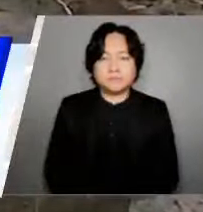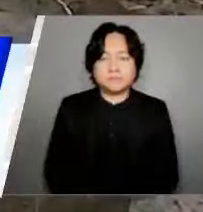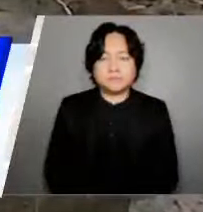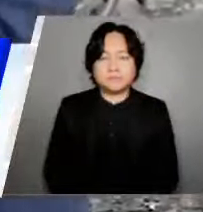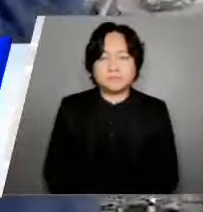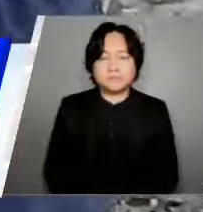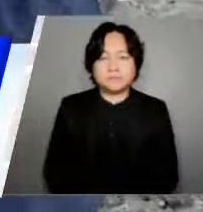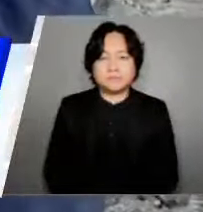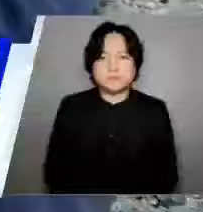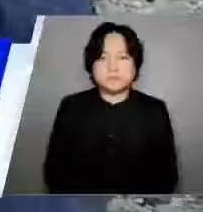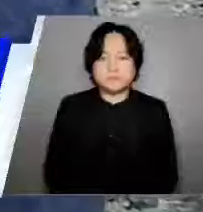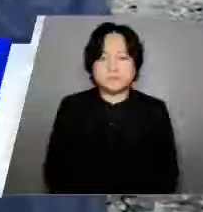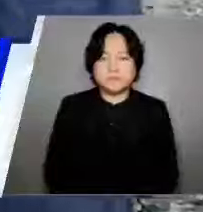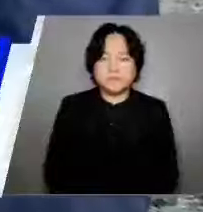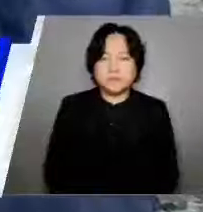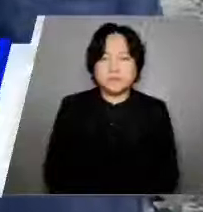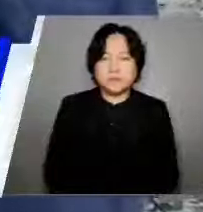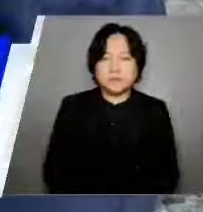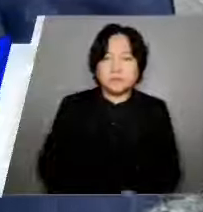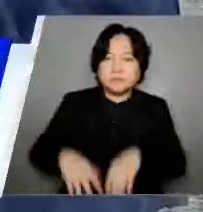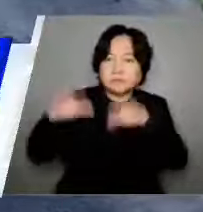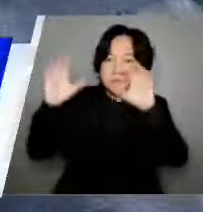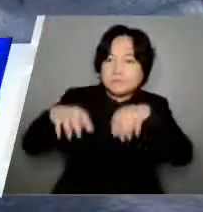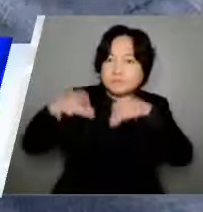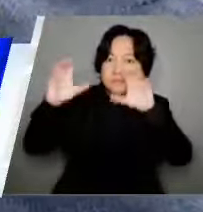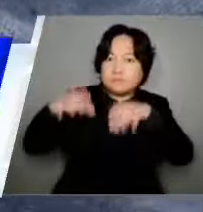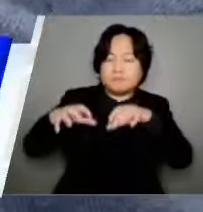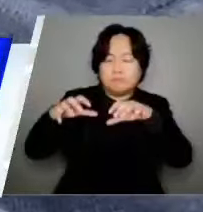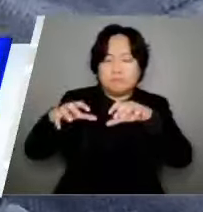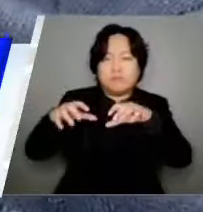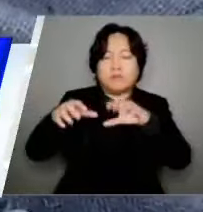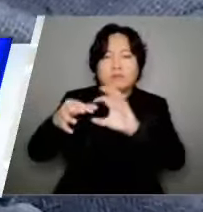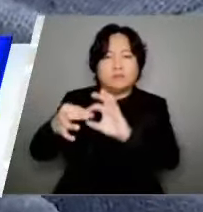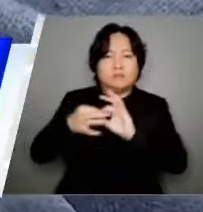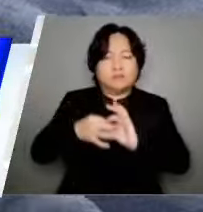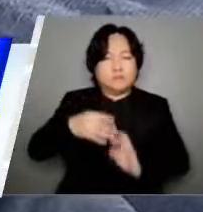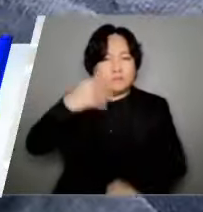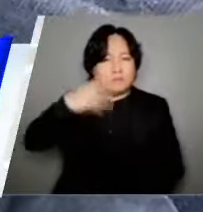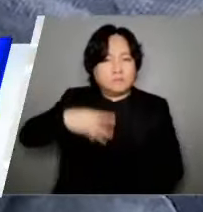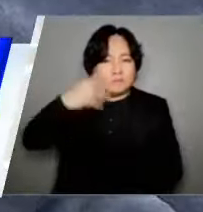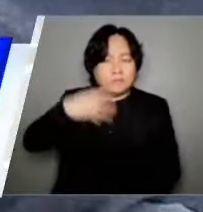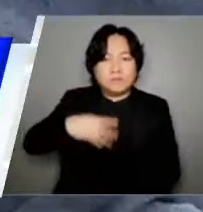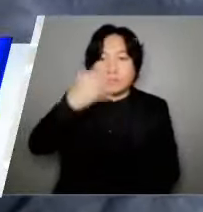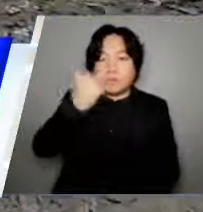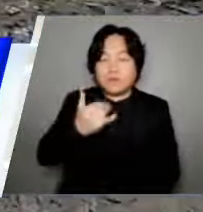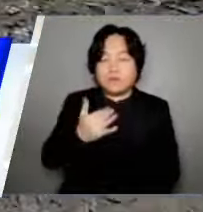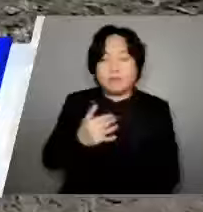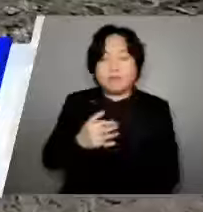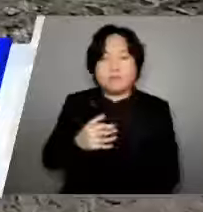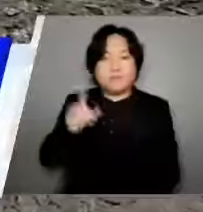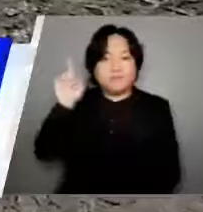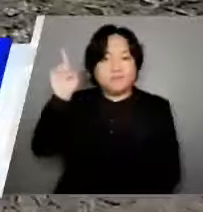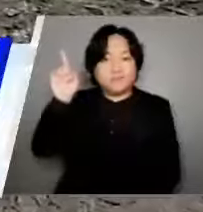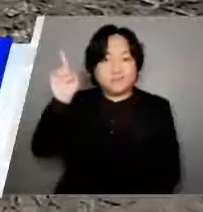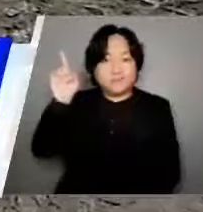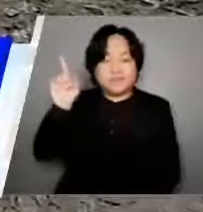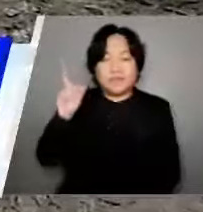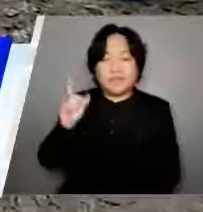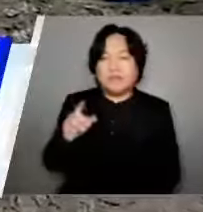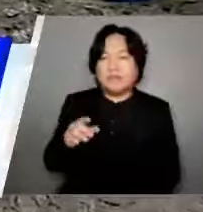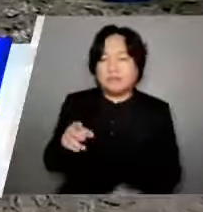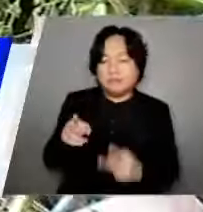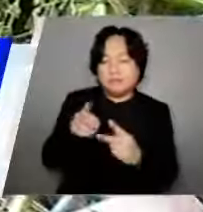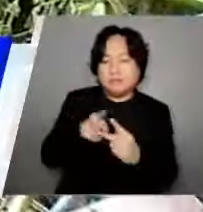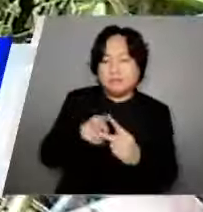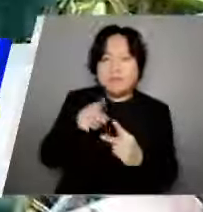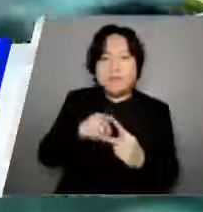Kasabay ng ulan, bumuhos ang luha ni Ian. Itinigil na kasi ang paghahanap sa kanyang ina at 8 taong gulang na pamangkin. Nawala ang